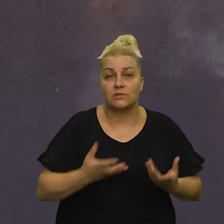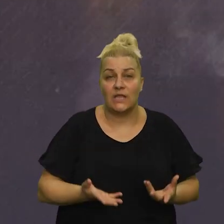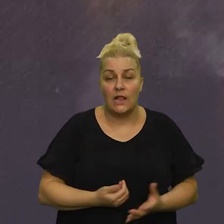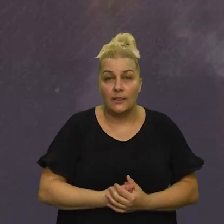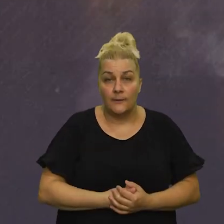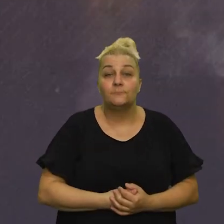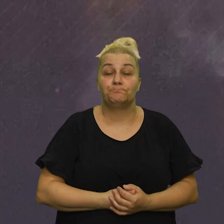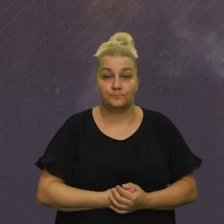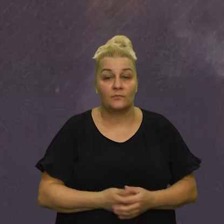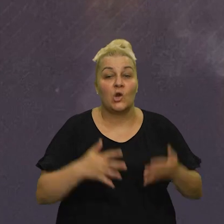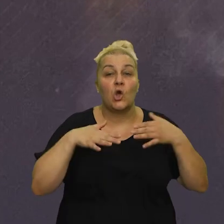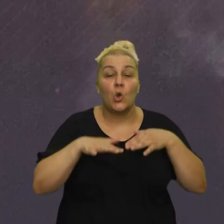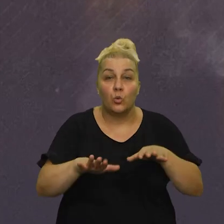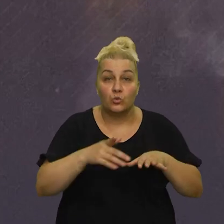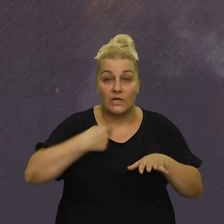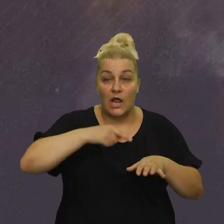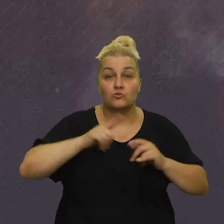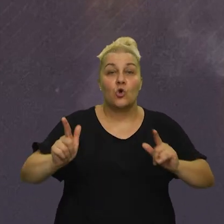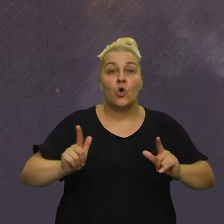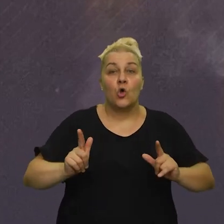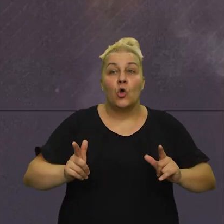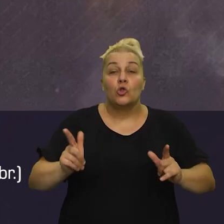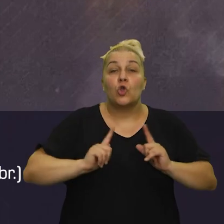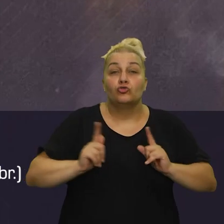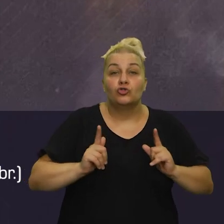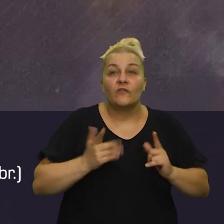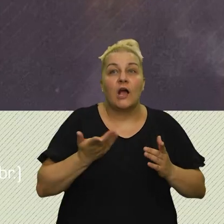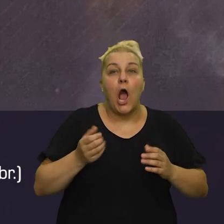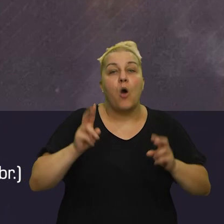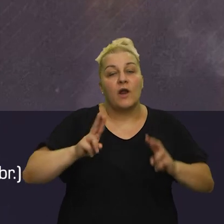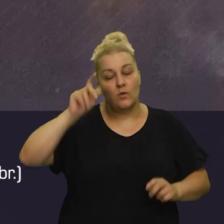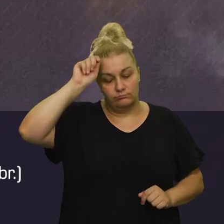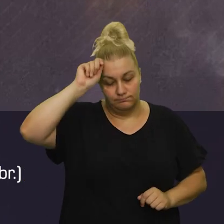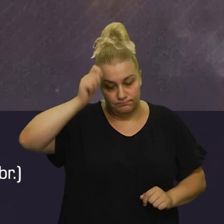Ljudi su nas dočekivali sa jednim poštovanjem.